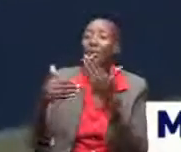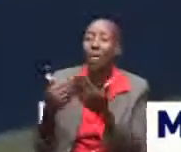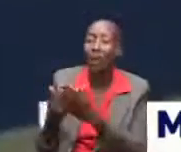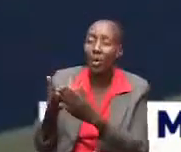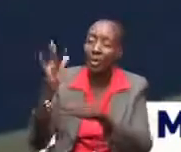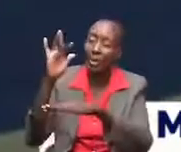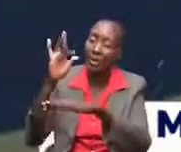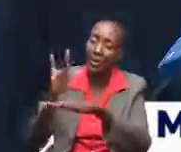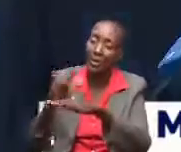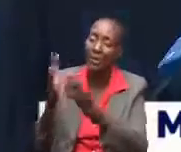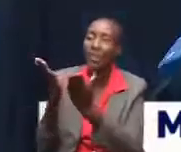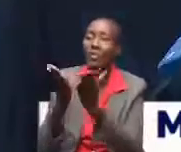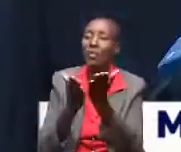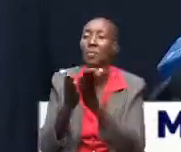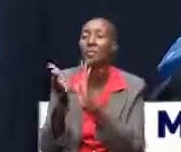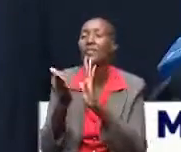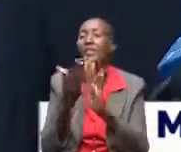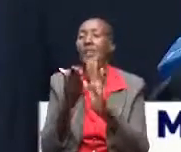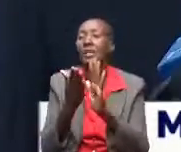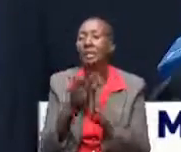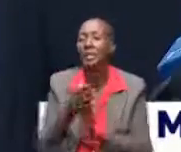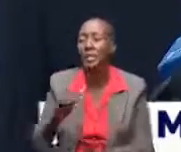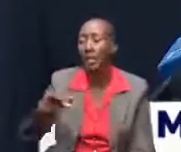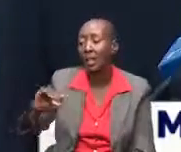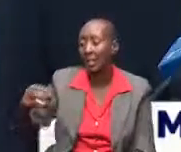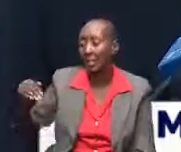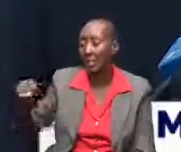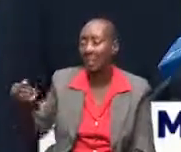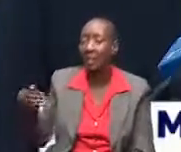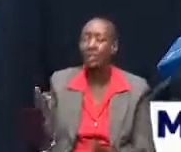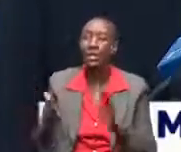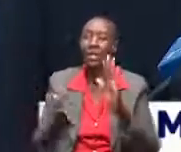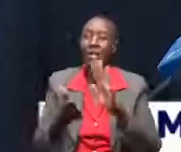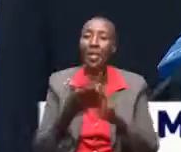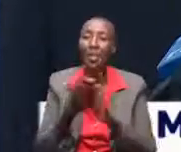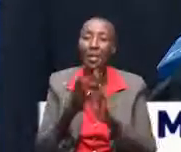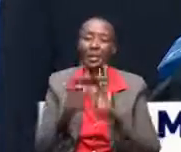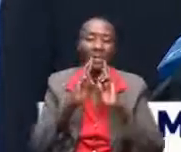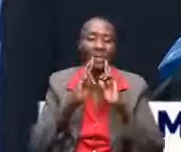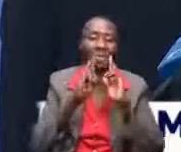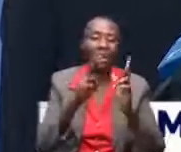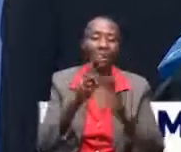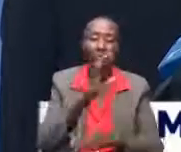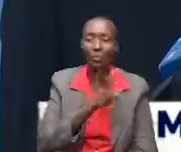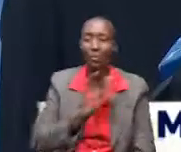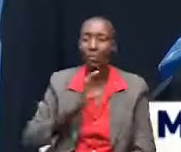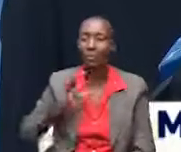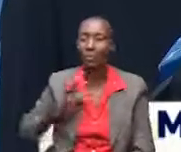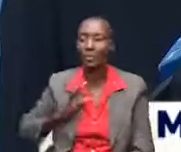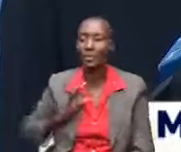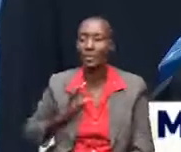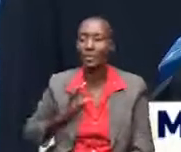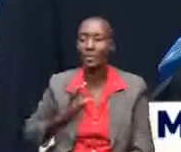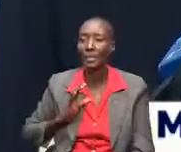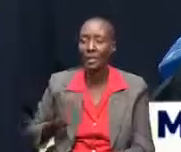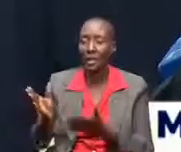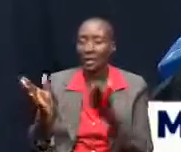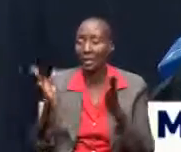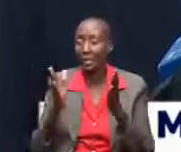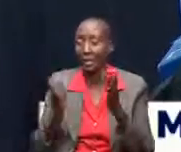huo atahudumiwa. There is the county emergency response committee which has been